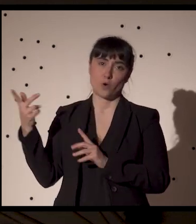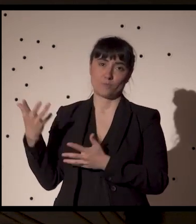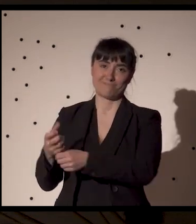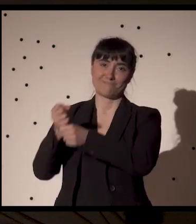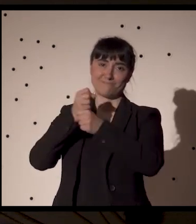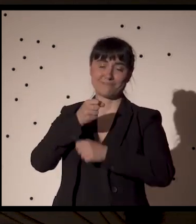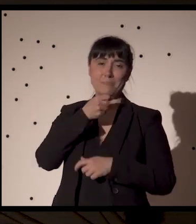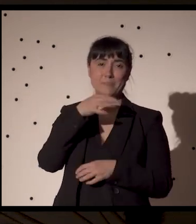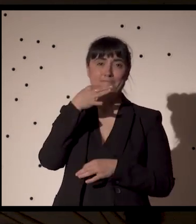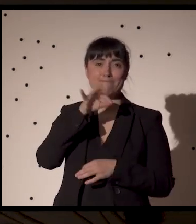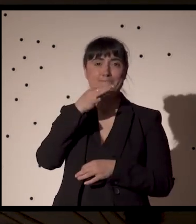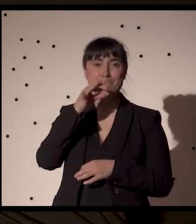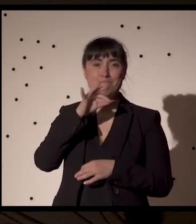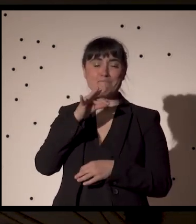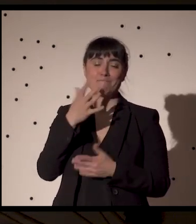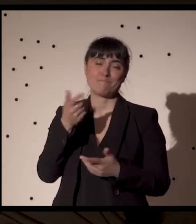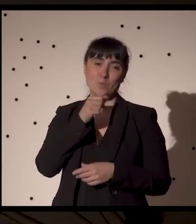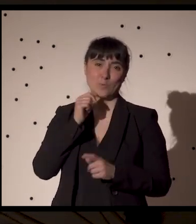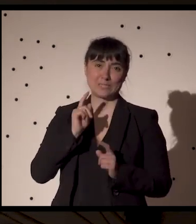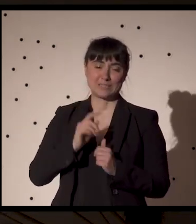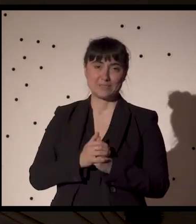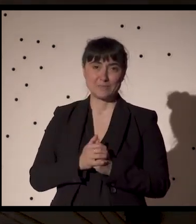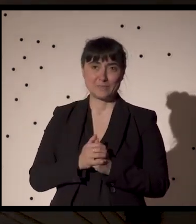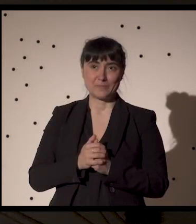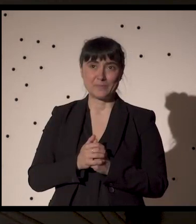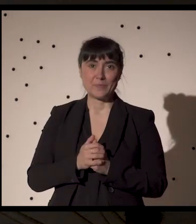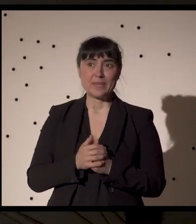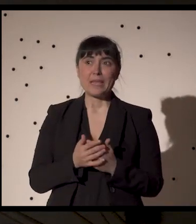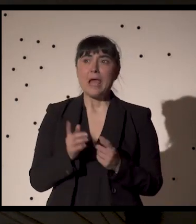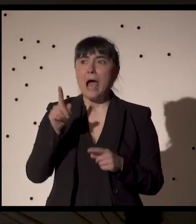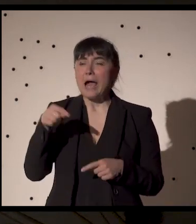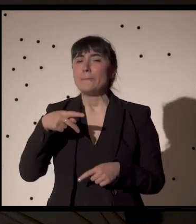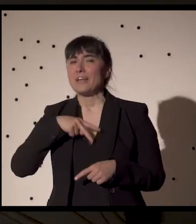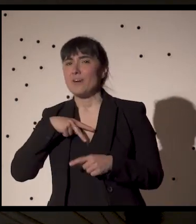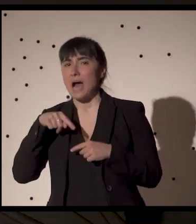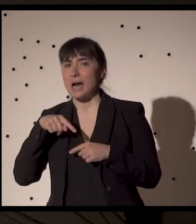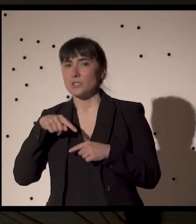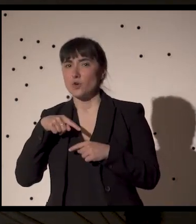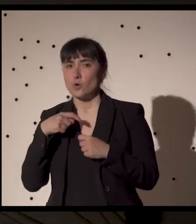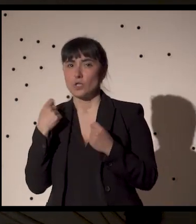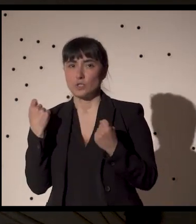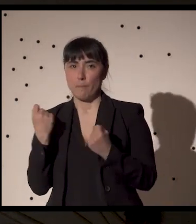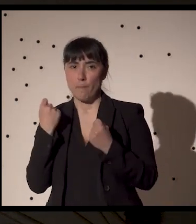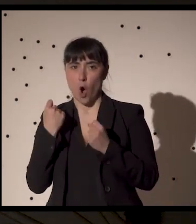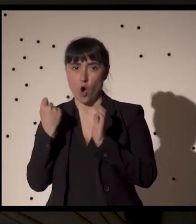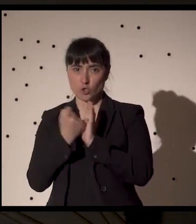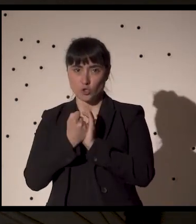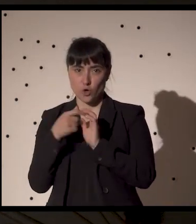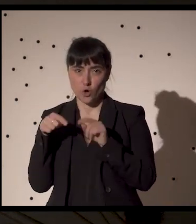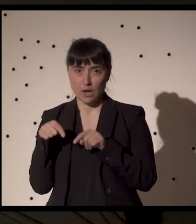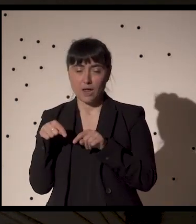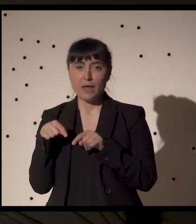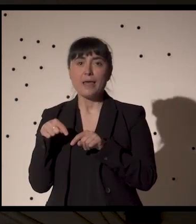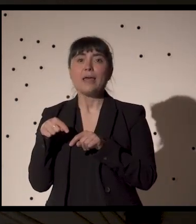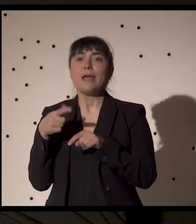e con loro ovviamente i partner privati il mondo degli sponsor che Credetemi Chi ha sotto gli occhi nel 2023 un bilancio pubblico